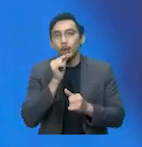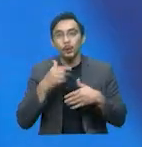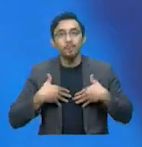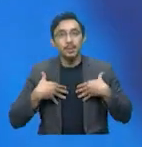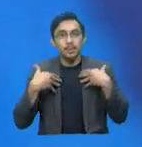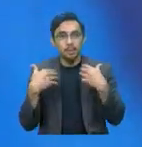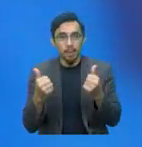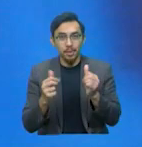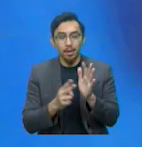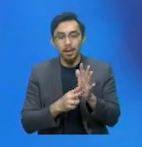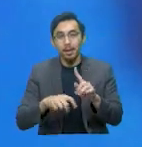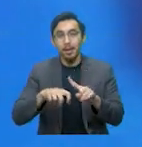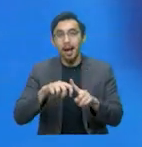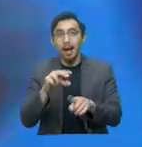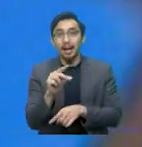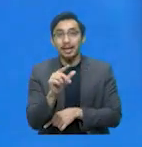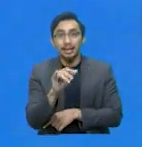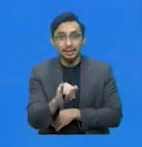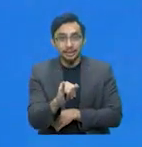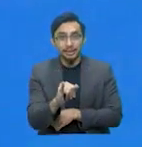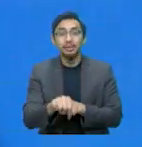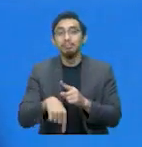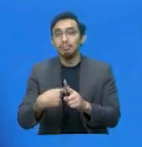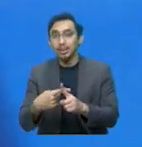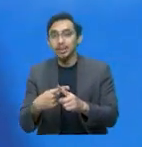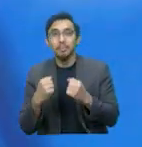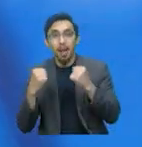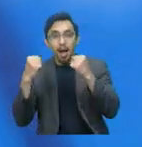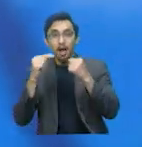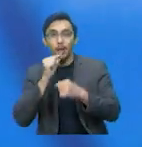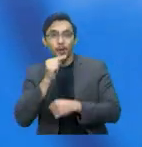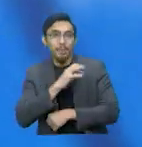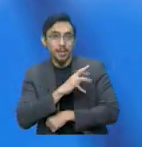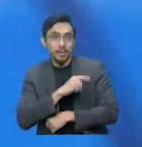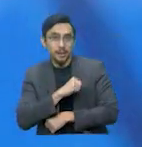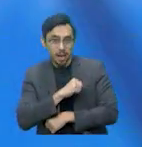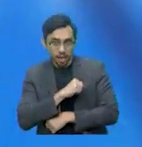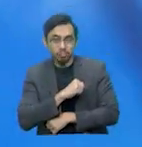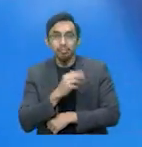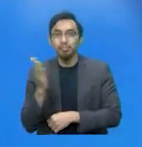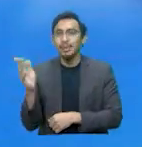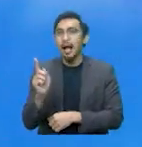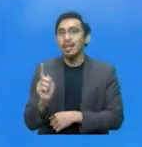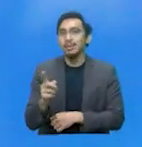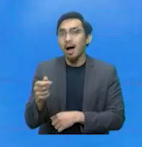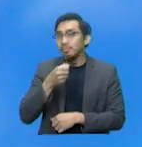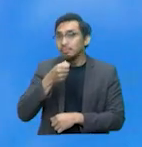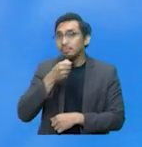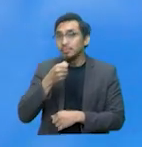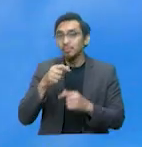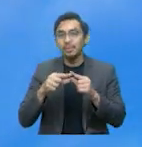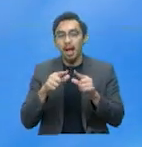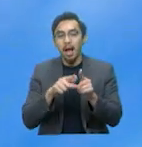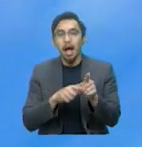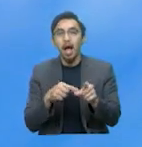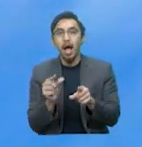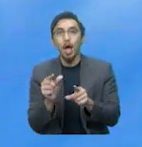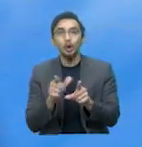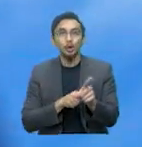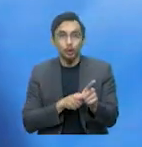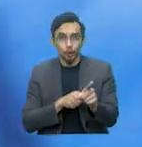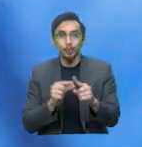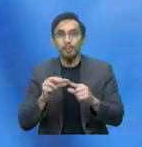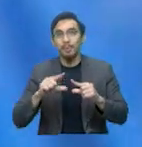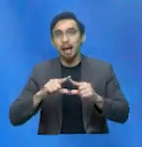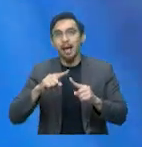memanjatkan doa untuk keselamatan NKRI dan juga kemenangan Palestina. Dan telah bersama kami, ada reporter kami